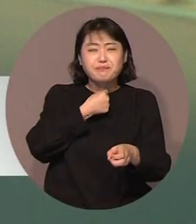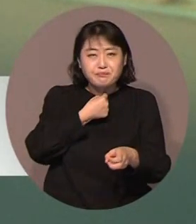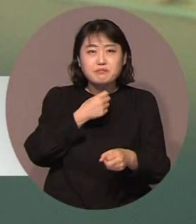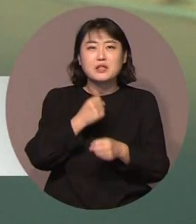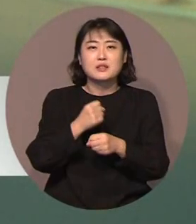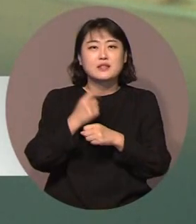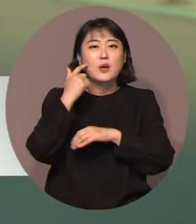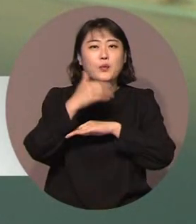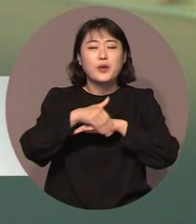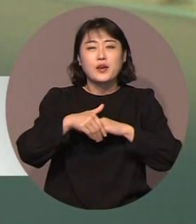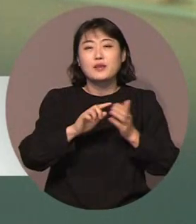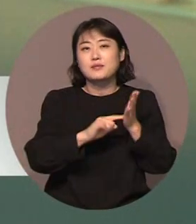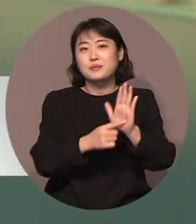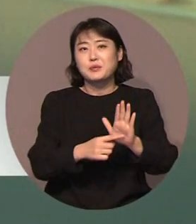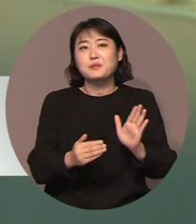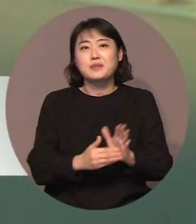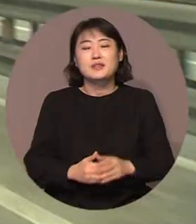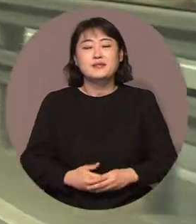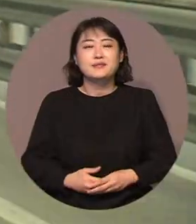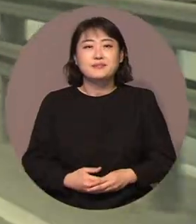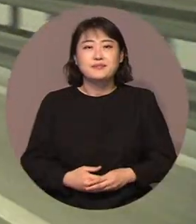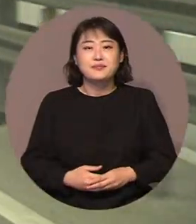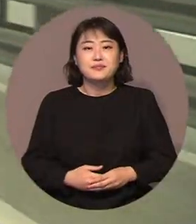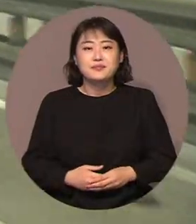계획입니다. 김윤미 기자 보도입니다.